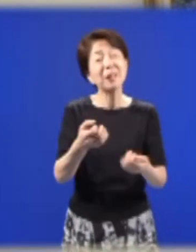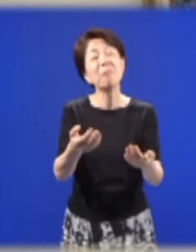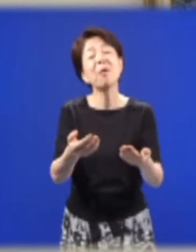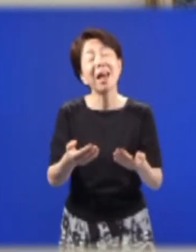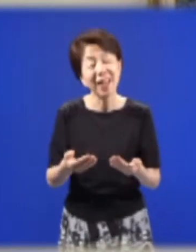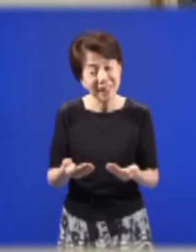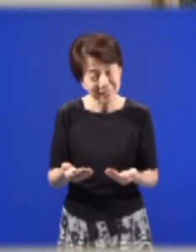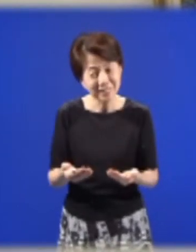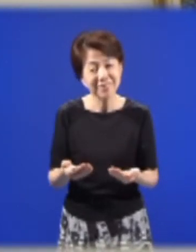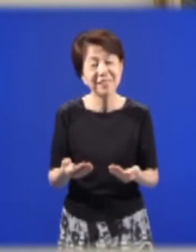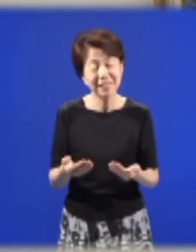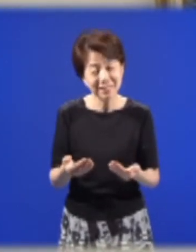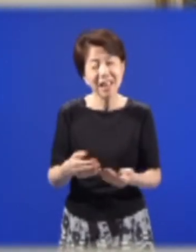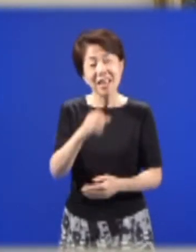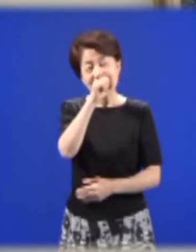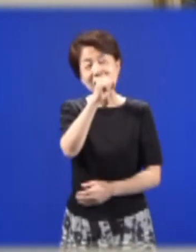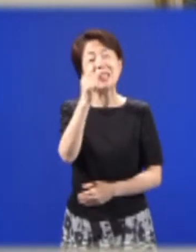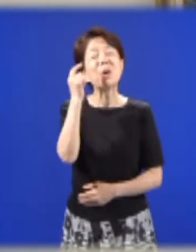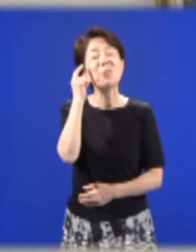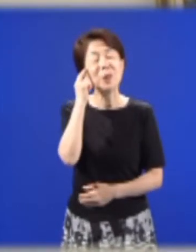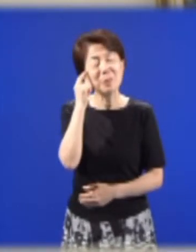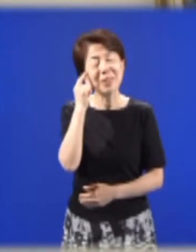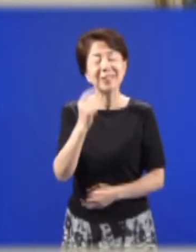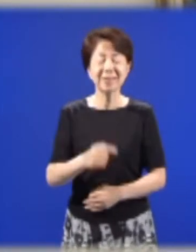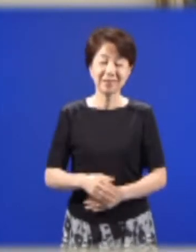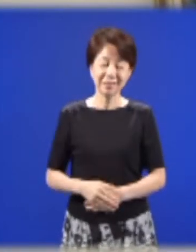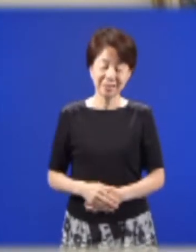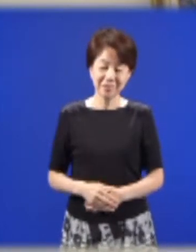変結構と思います。それでまあ